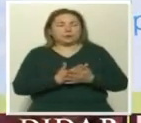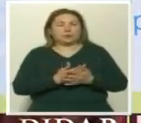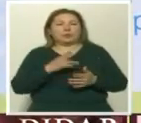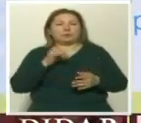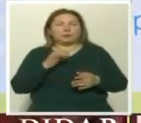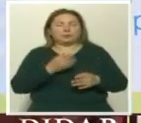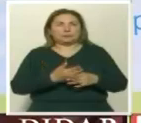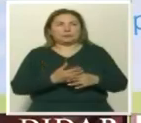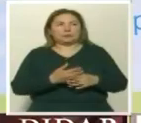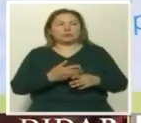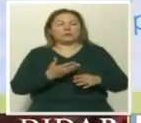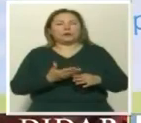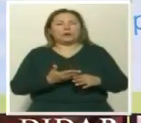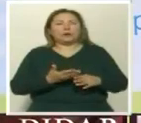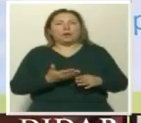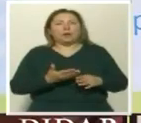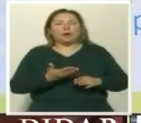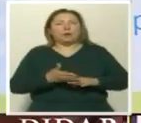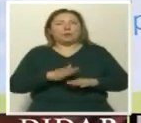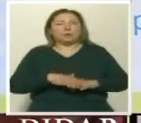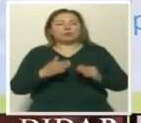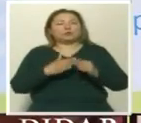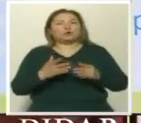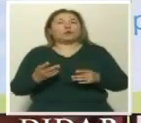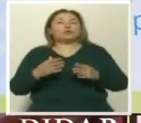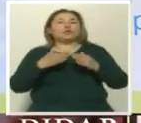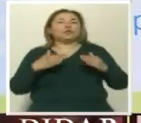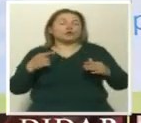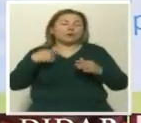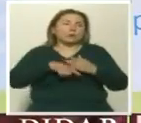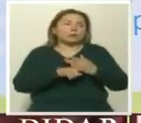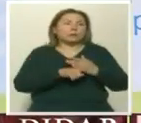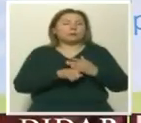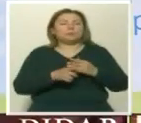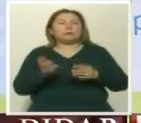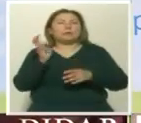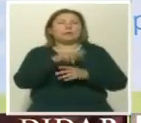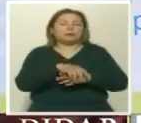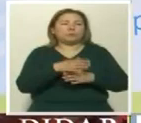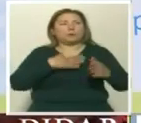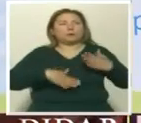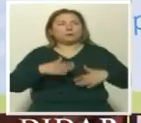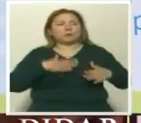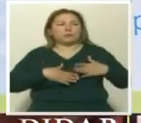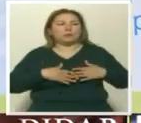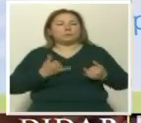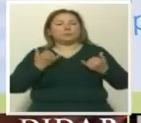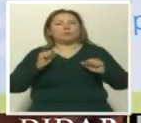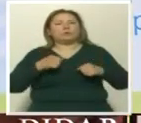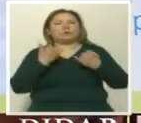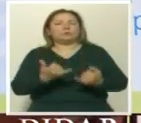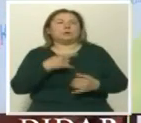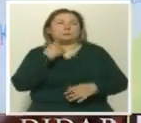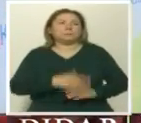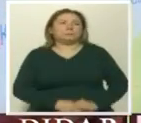қабырғасында отырған өте ауыр. Сол себепті біз достық үйіне келіп бір күн болса да осында үлкен қуанышты күнді бірге өткізуге